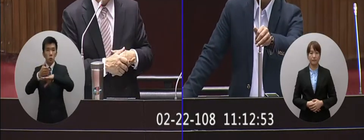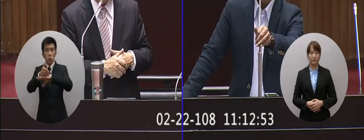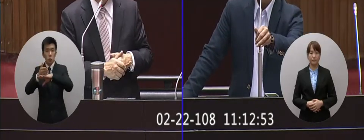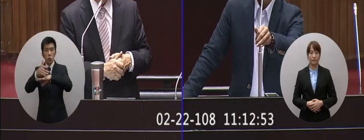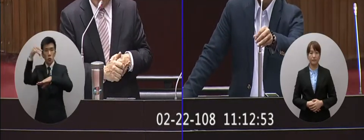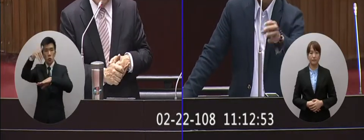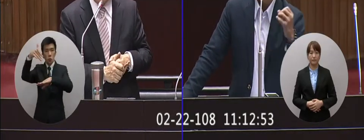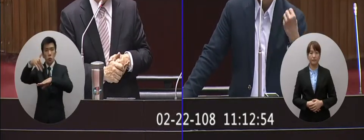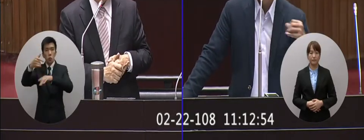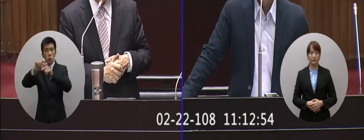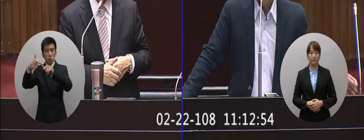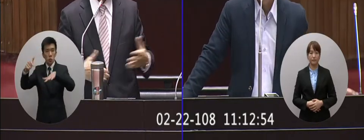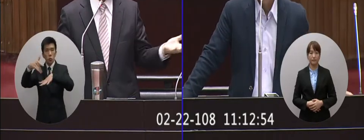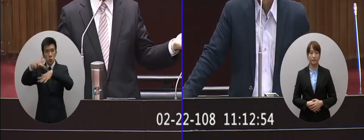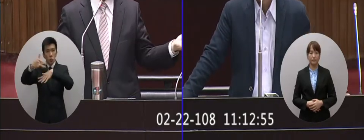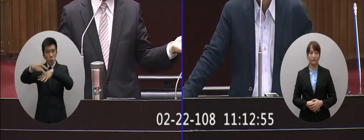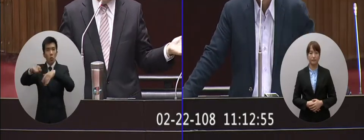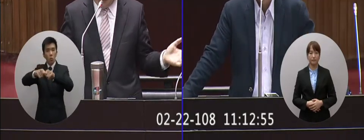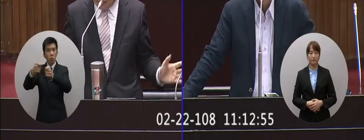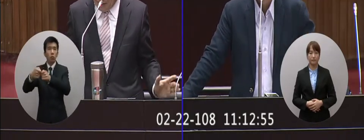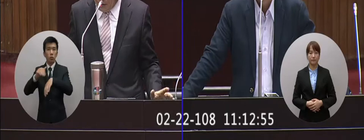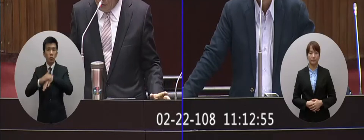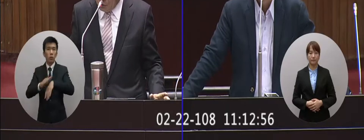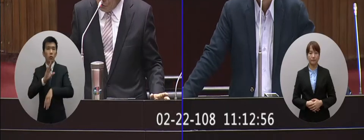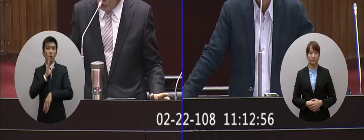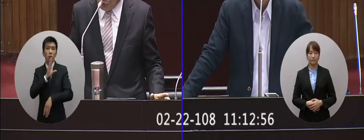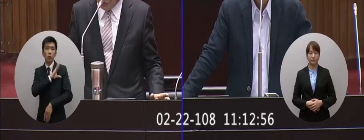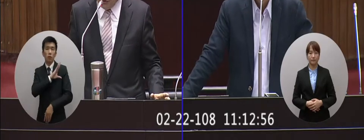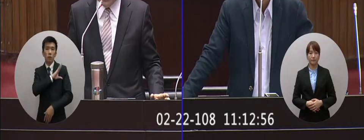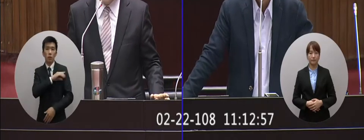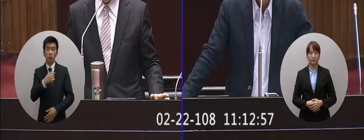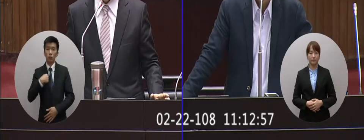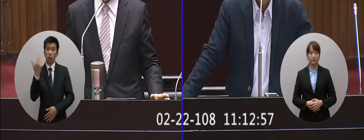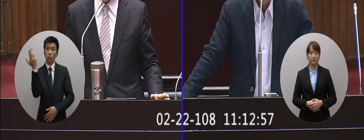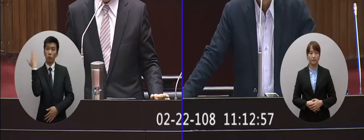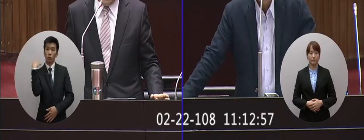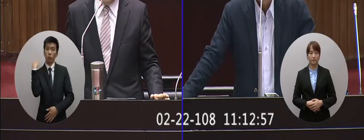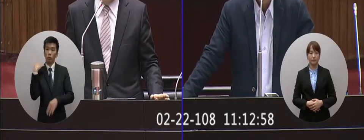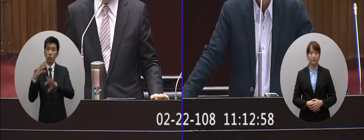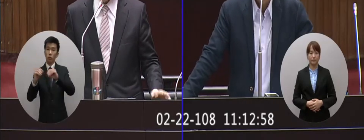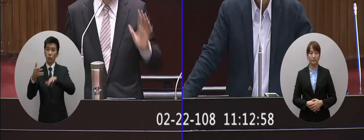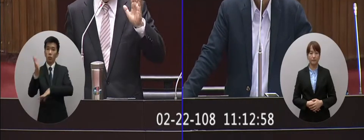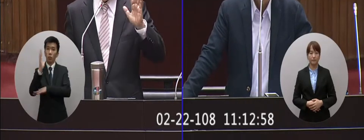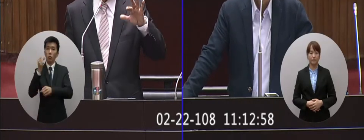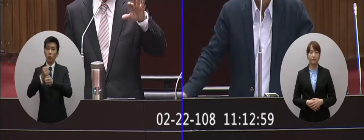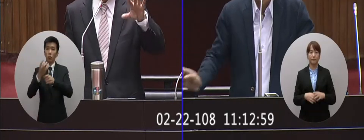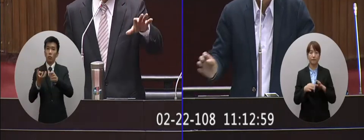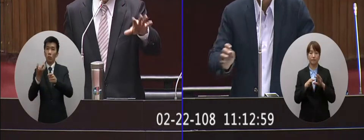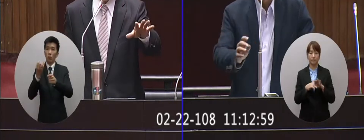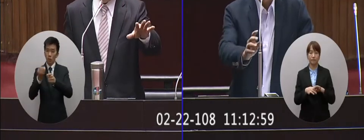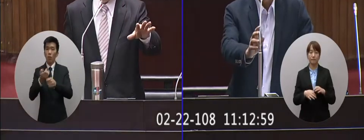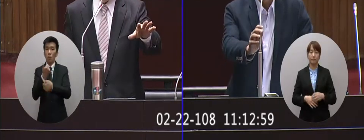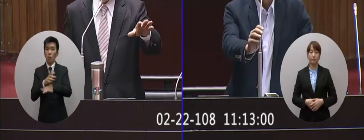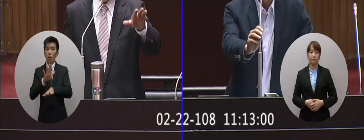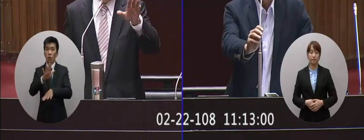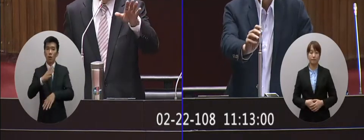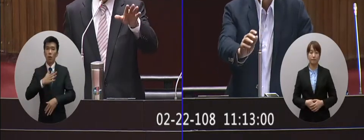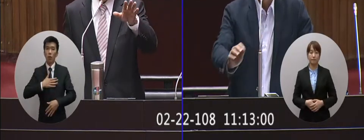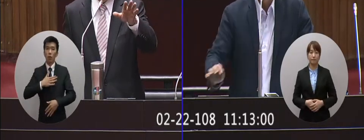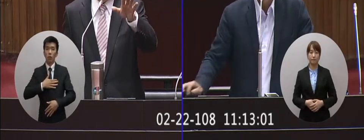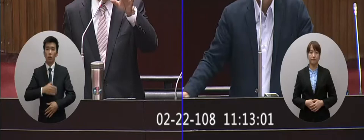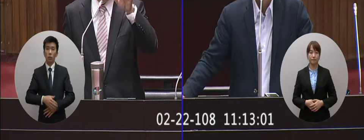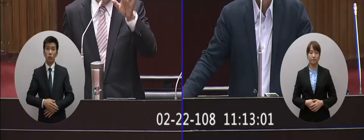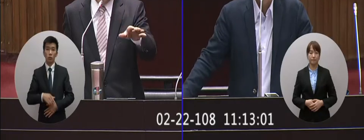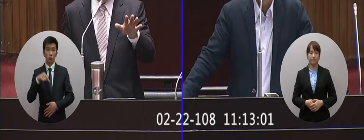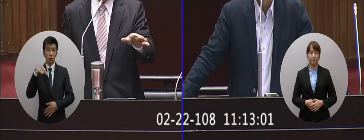这个物理反应。啊，这因为我做地方首长做遮久，我知影。所以这款坑洞实在